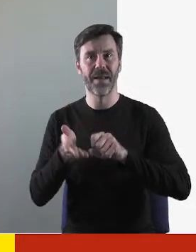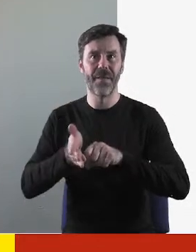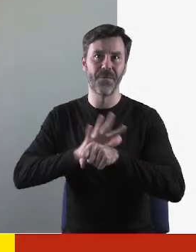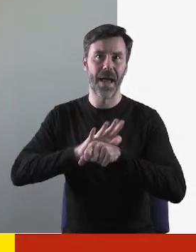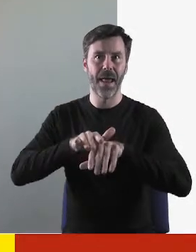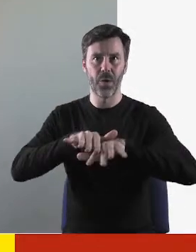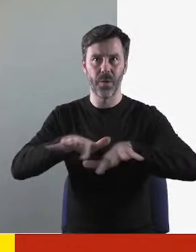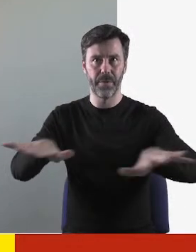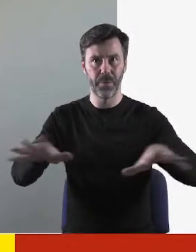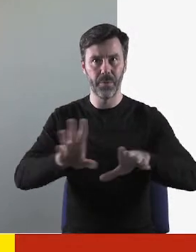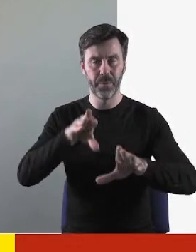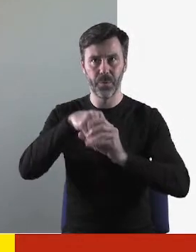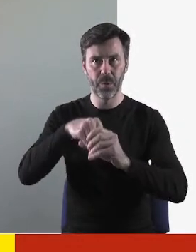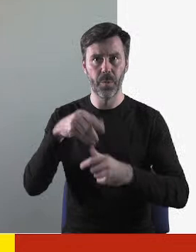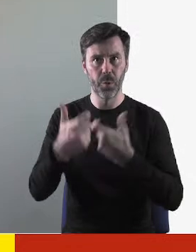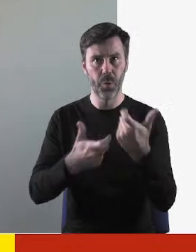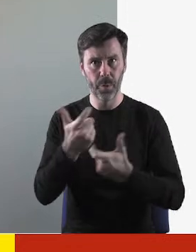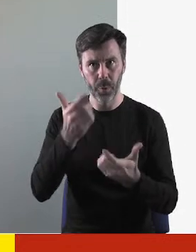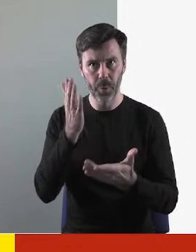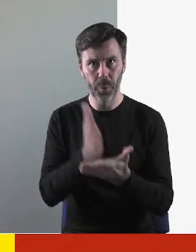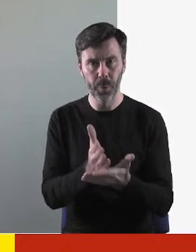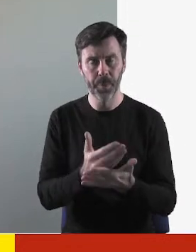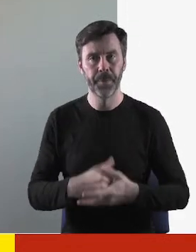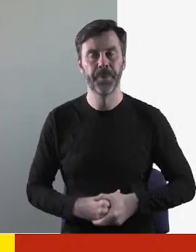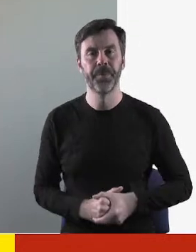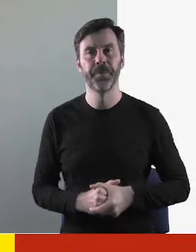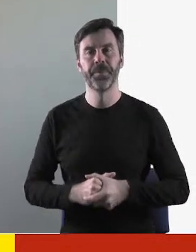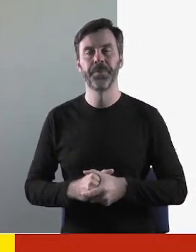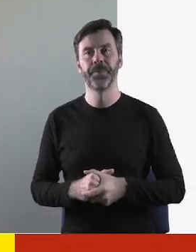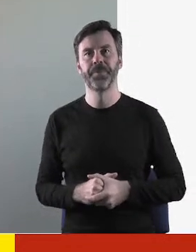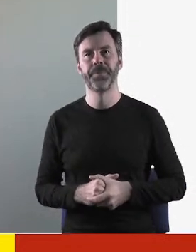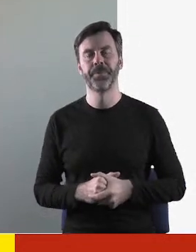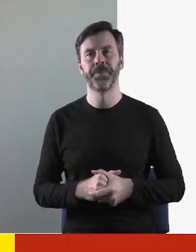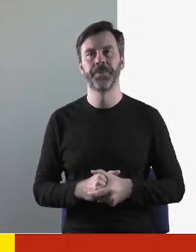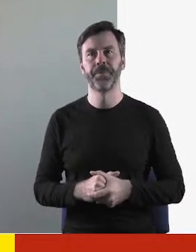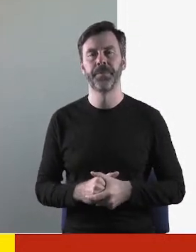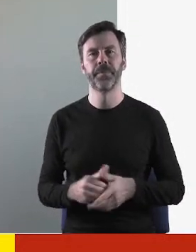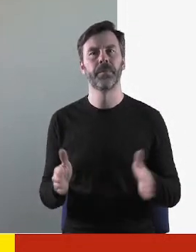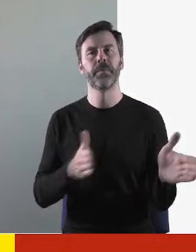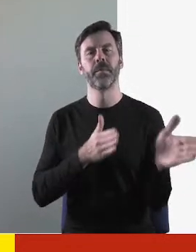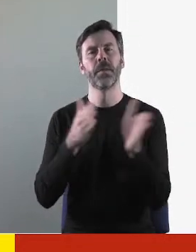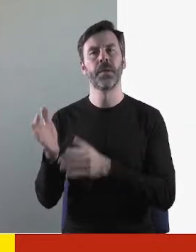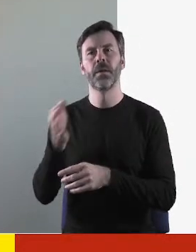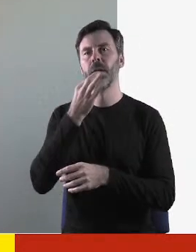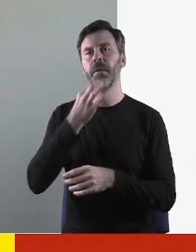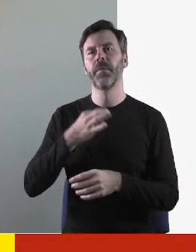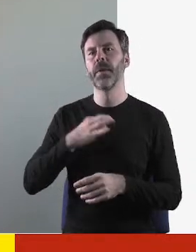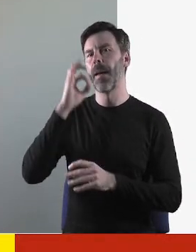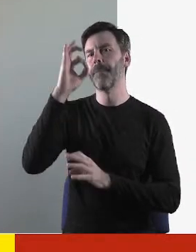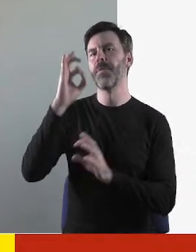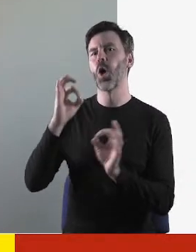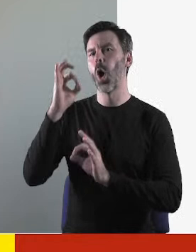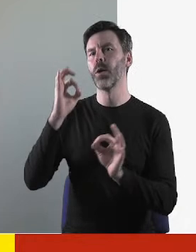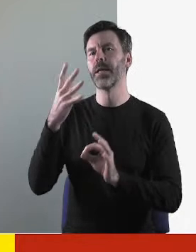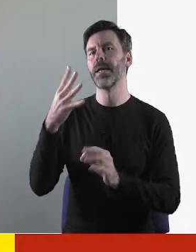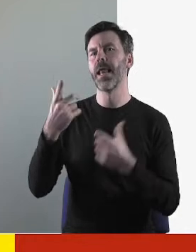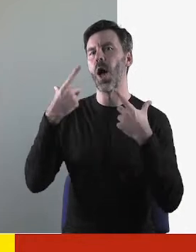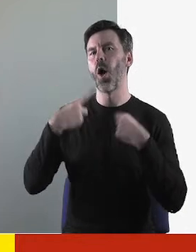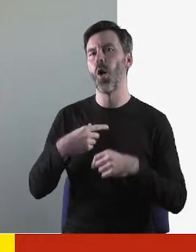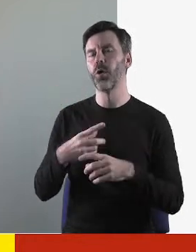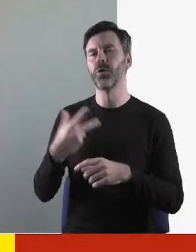czwartej fali. Jeżeli chodzi o procent zaszczepionych, głównie w oddziałach